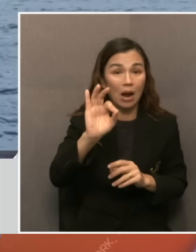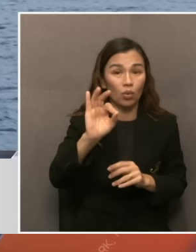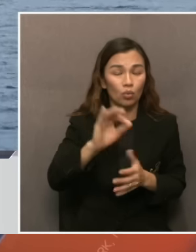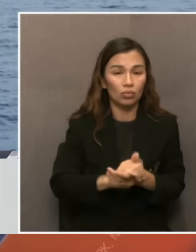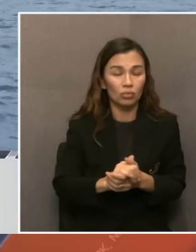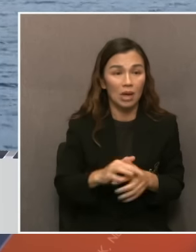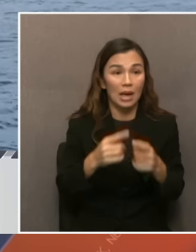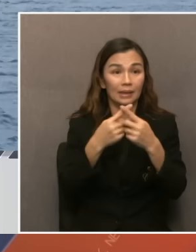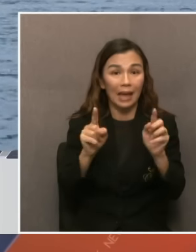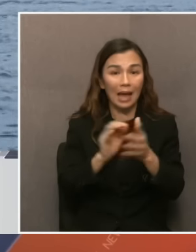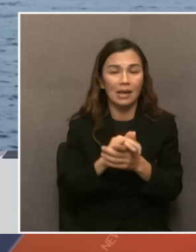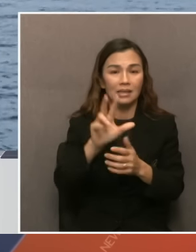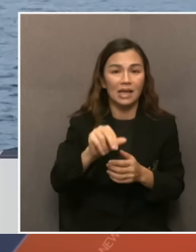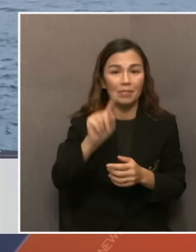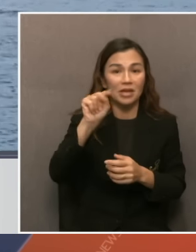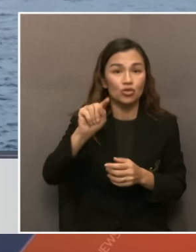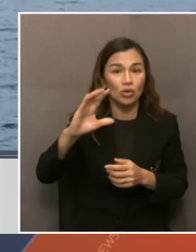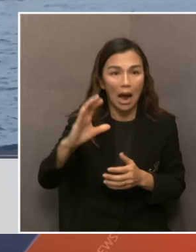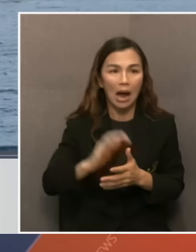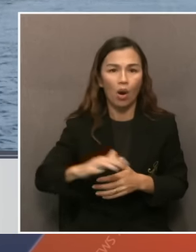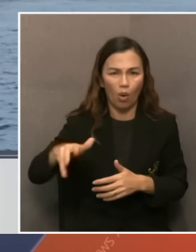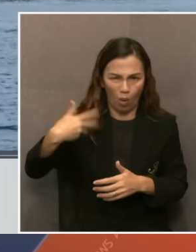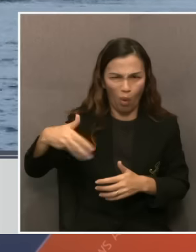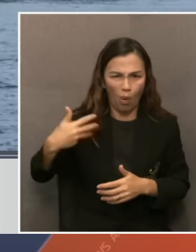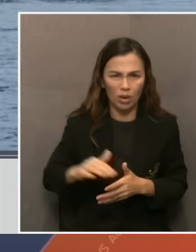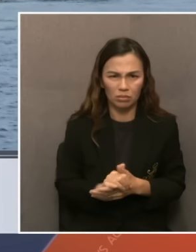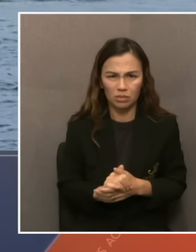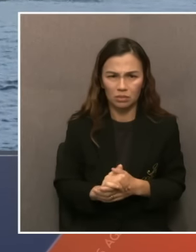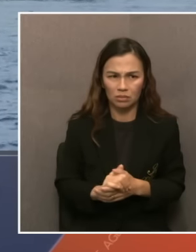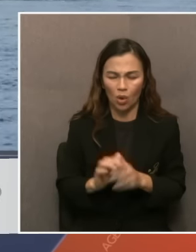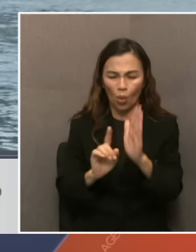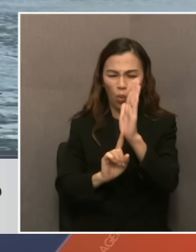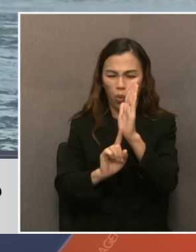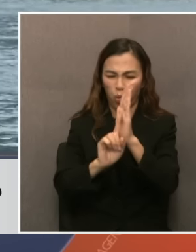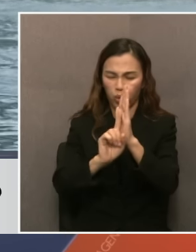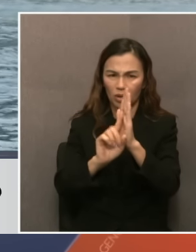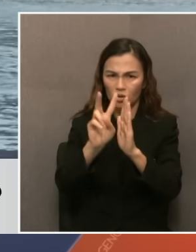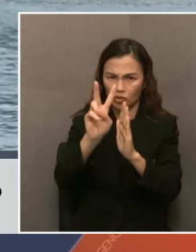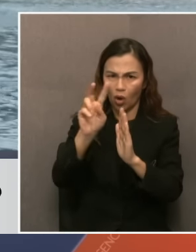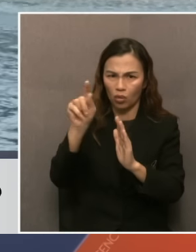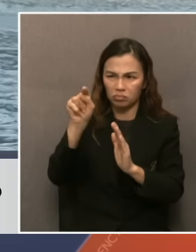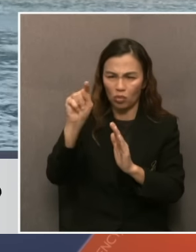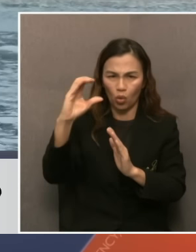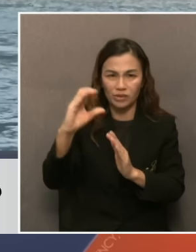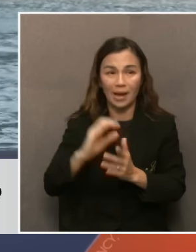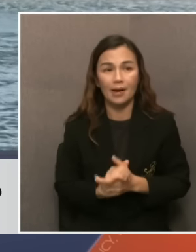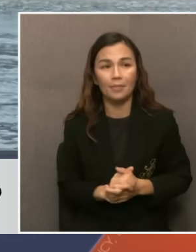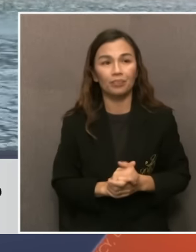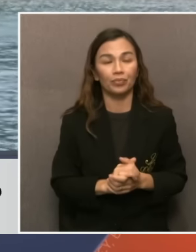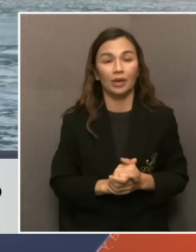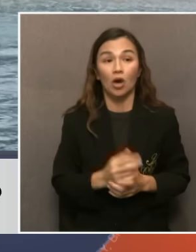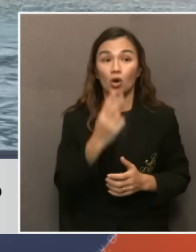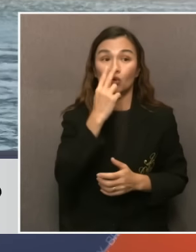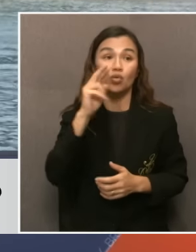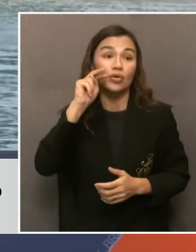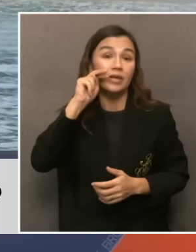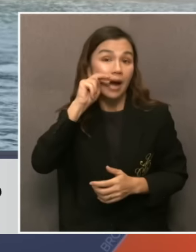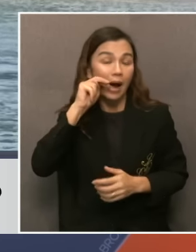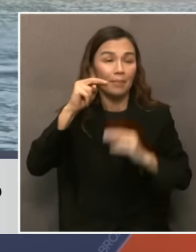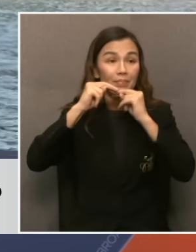แต่นี่มันสัมเมตจุน5มันสูงกว่าเกือบ2องศานะฮะเพราะฉะนั้นเนี่ยสภาพน้ำทะเลของเ